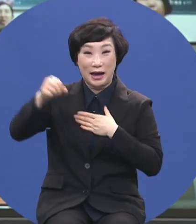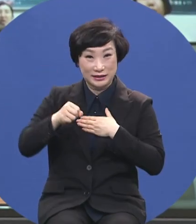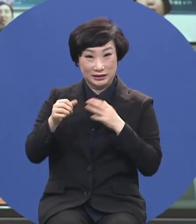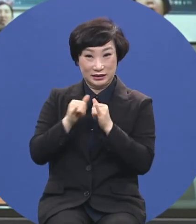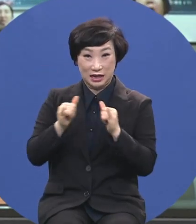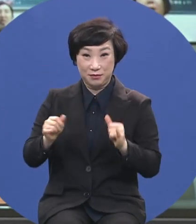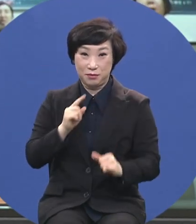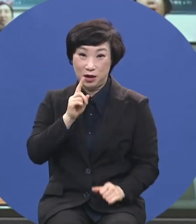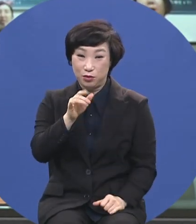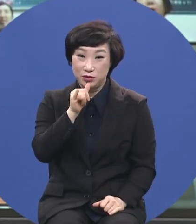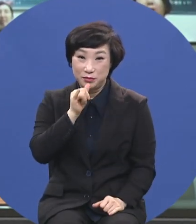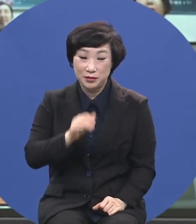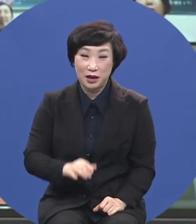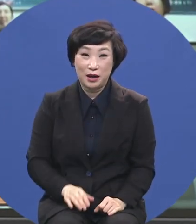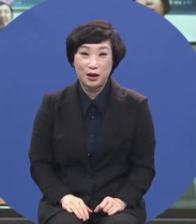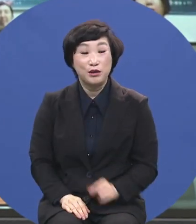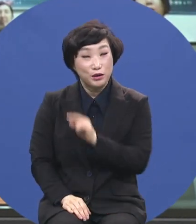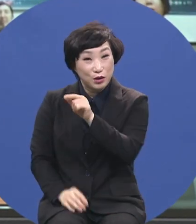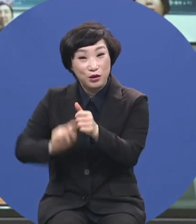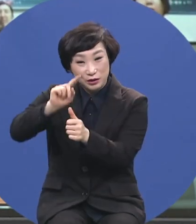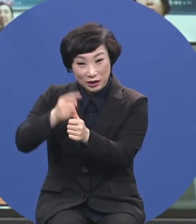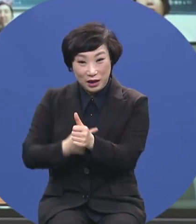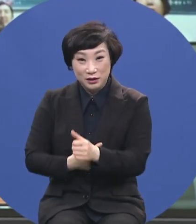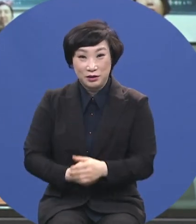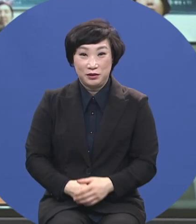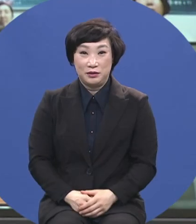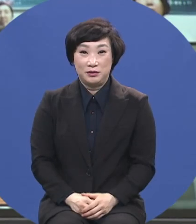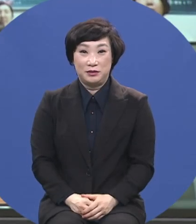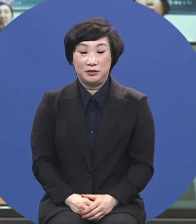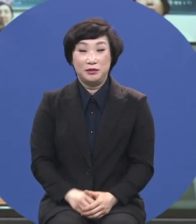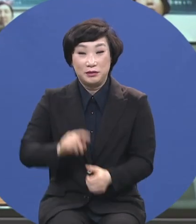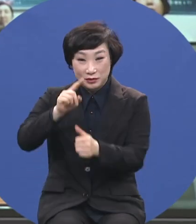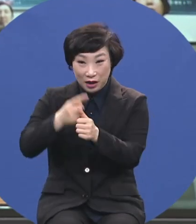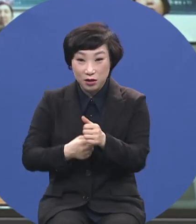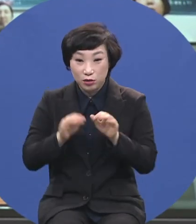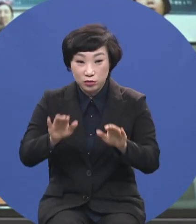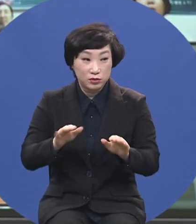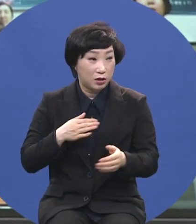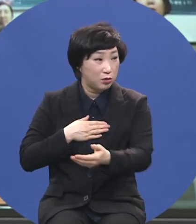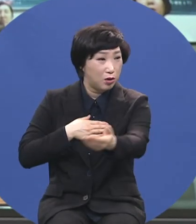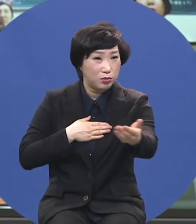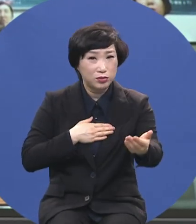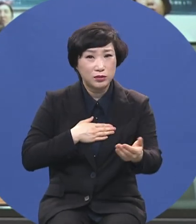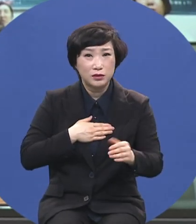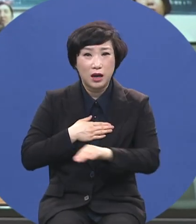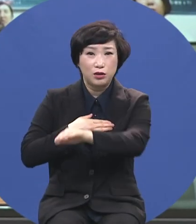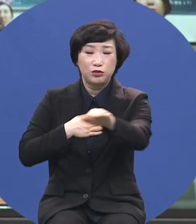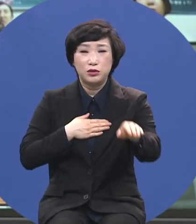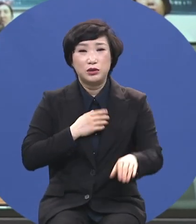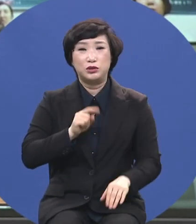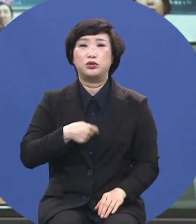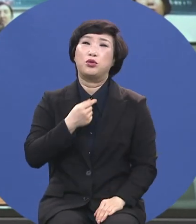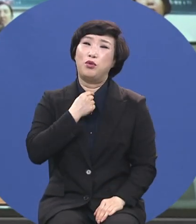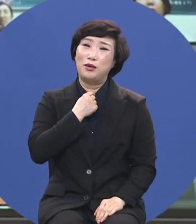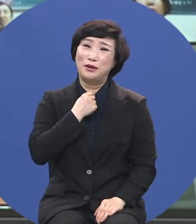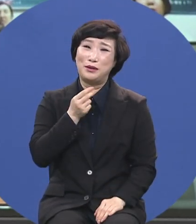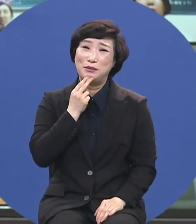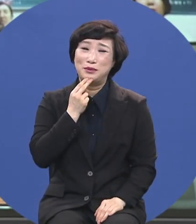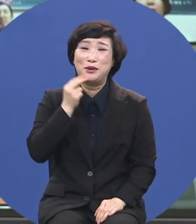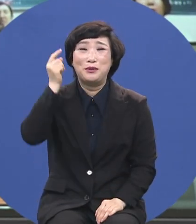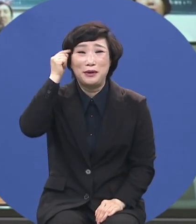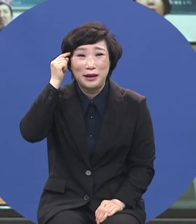거. 이건 당연한 것 아닙니까? 당연한데 우리는 자원하지 못해.